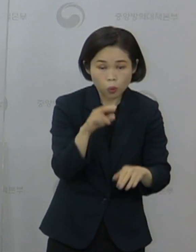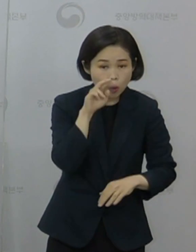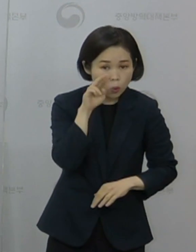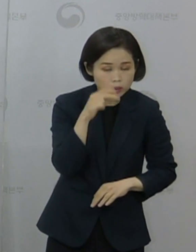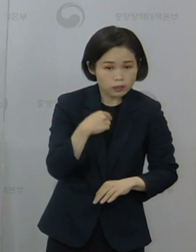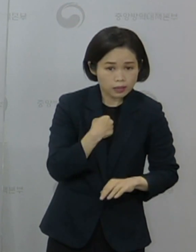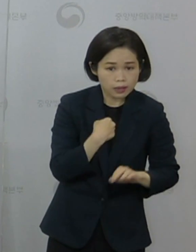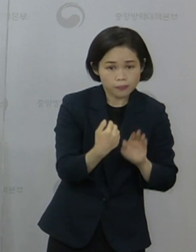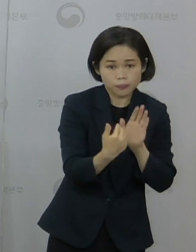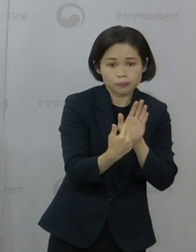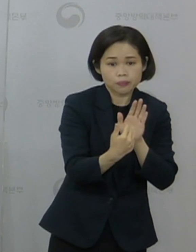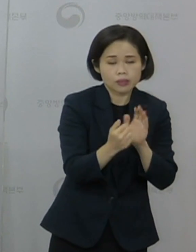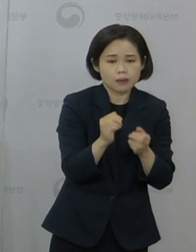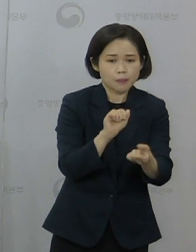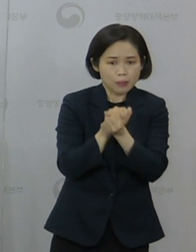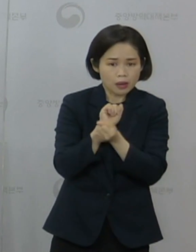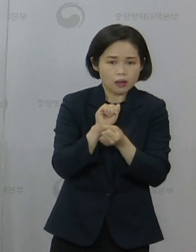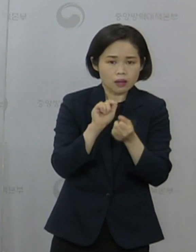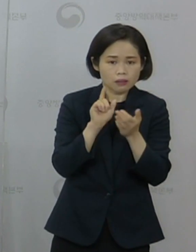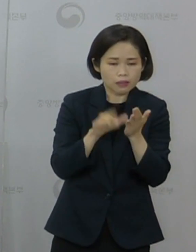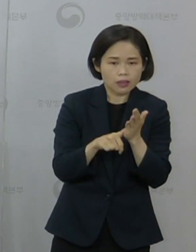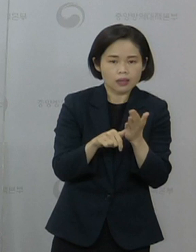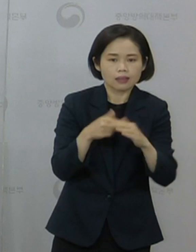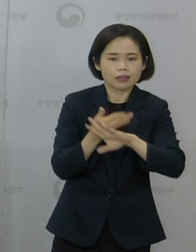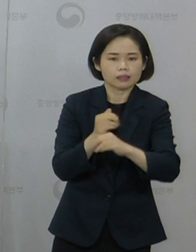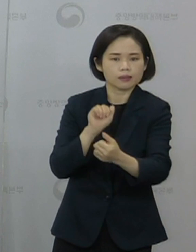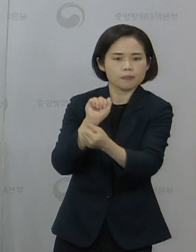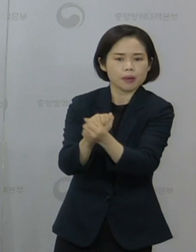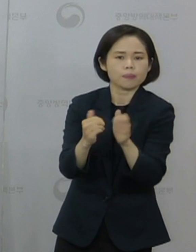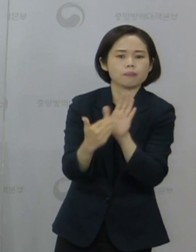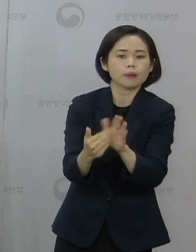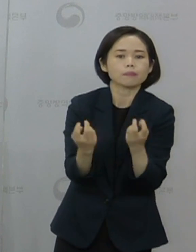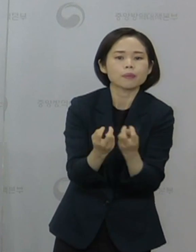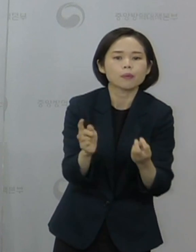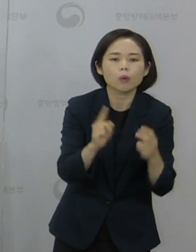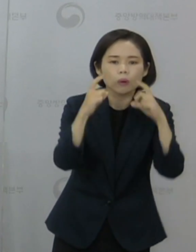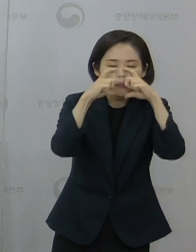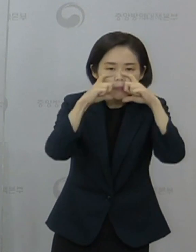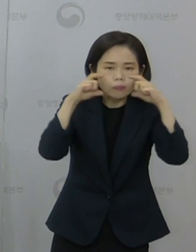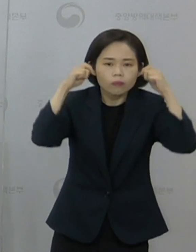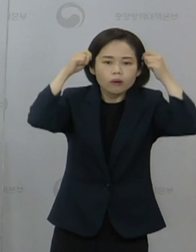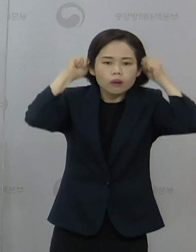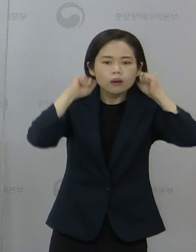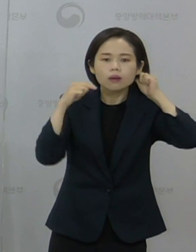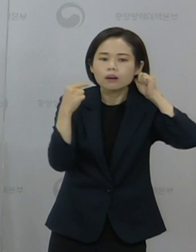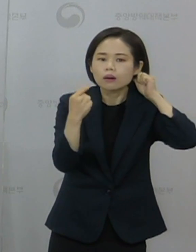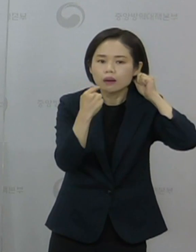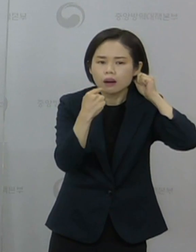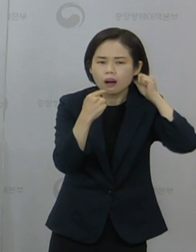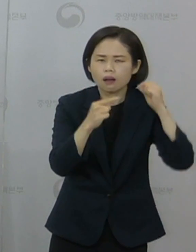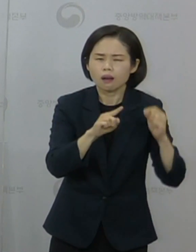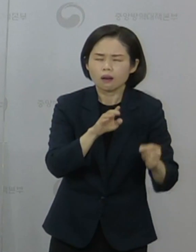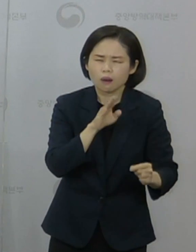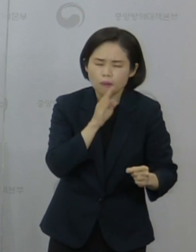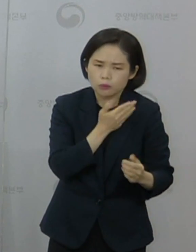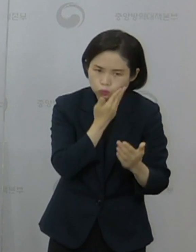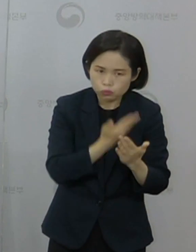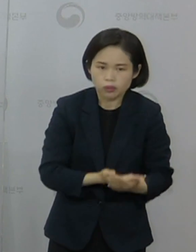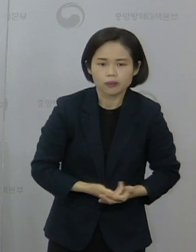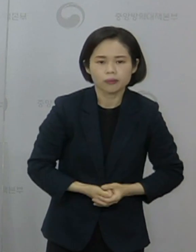남에게 전파 시켜주는 것을 차단하는 셀프 백신이 고 안전 매트 라는 말씀을 다시 한 번 강조 드립니다